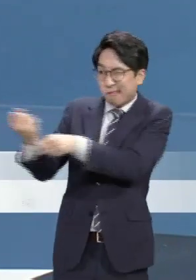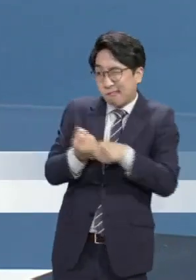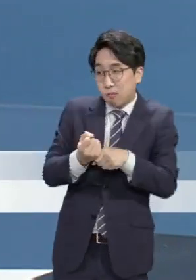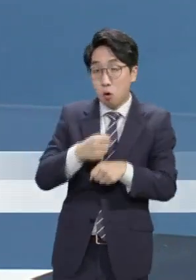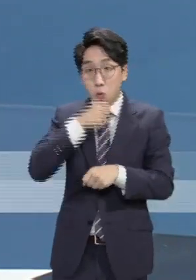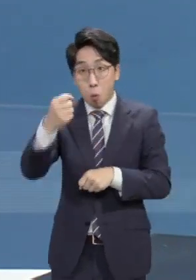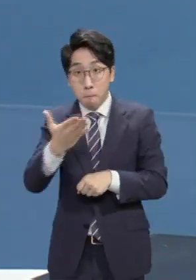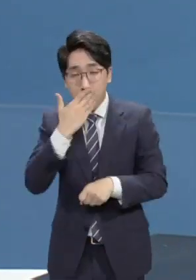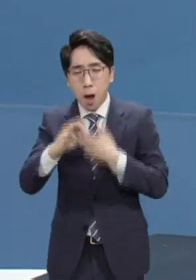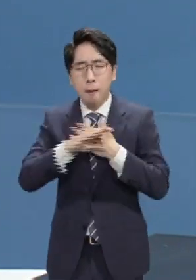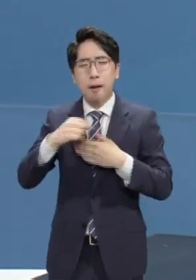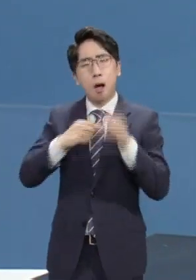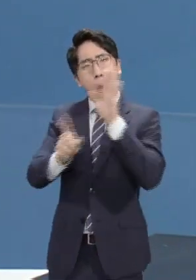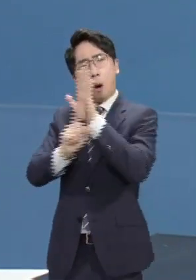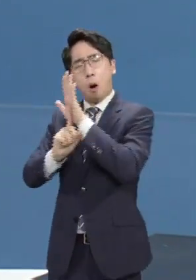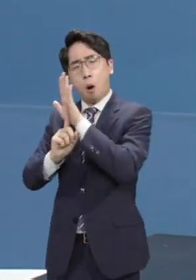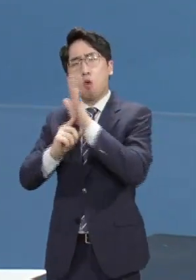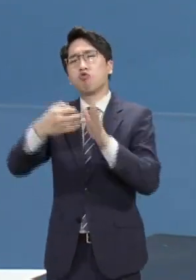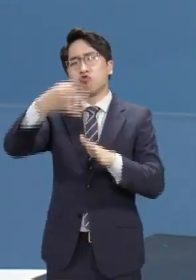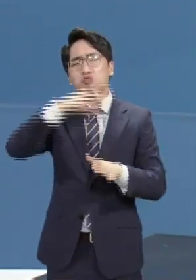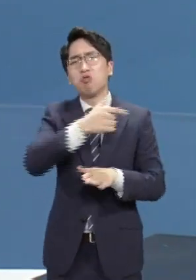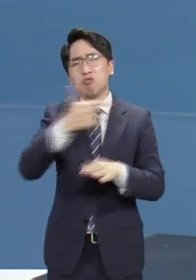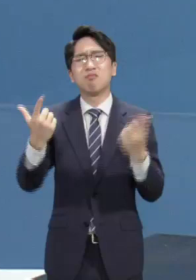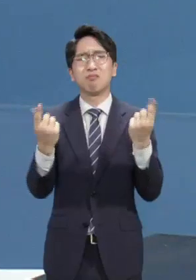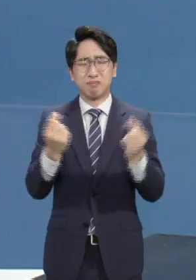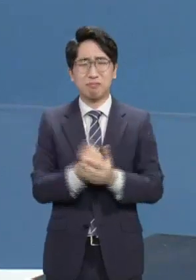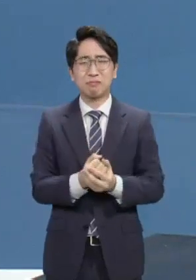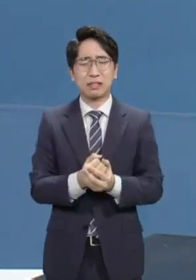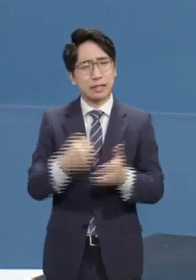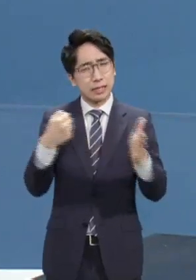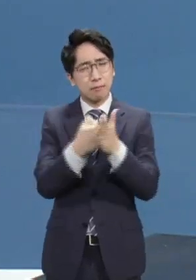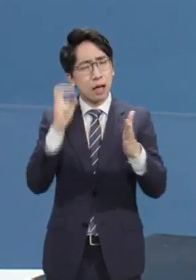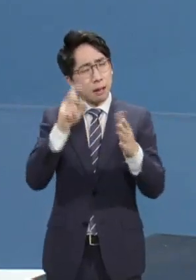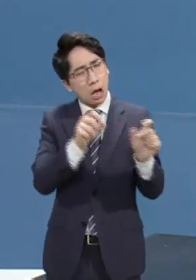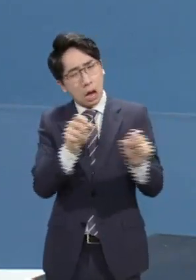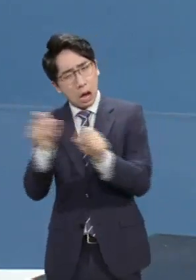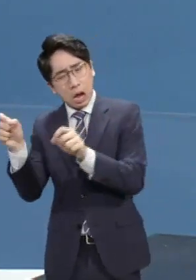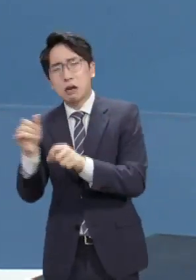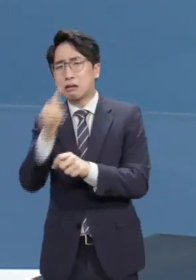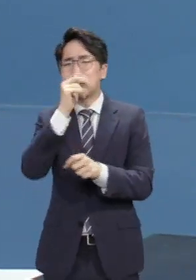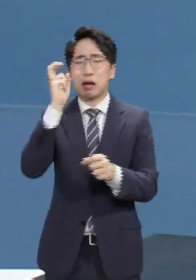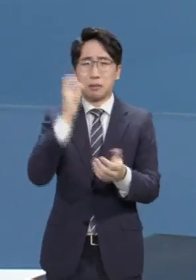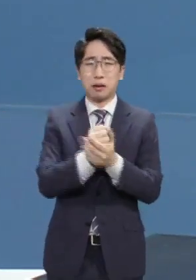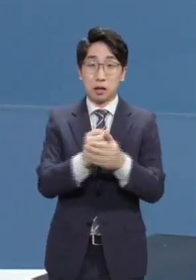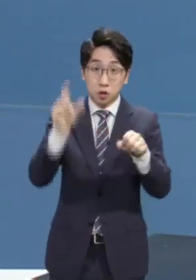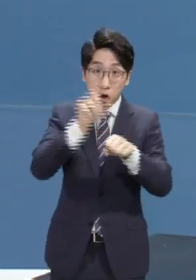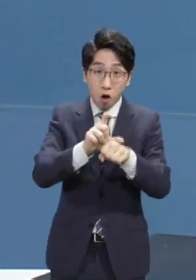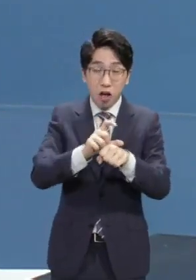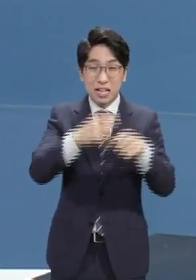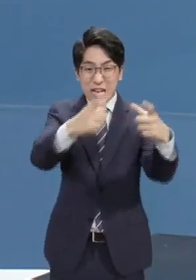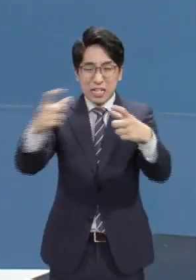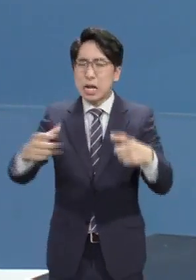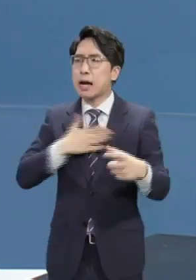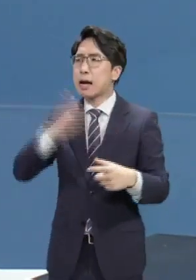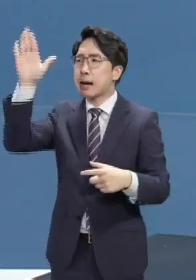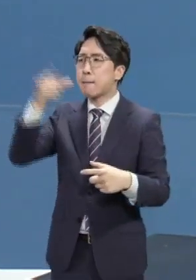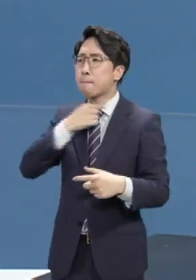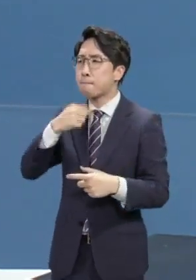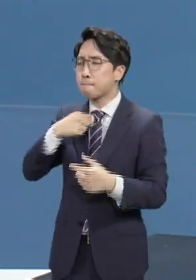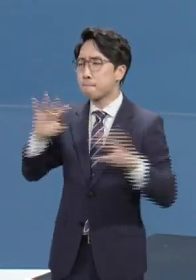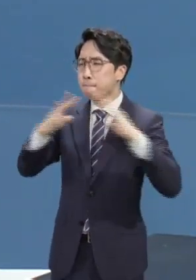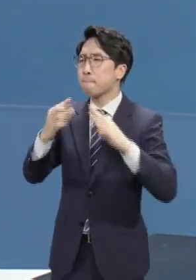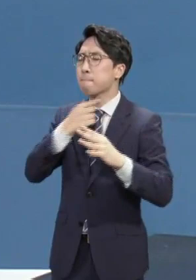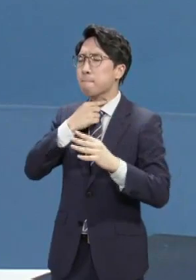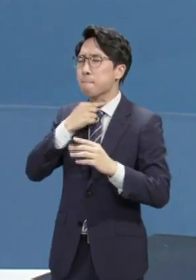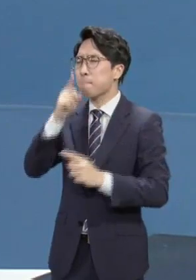탐내지 여기 좀 많을 꼴로 예상이 되고 있는데요 만약 여러 지역에서 유치 요구가 일어난다면 솔 도서가 분간